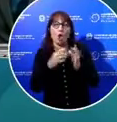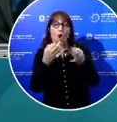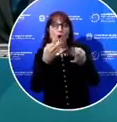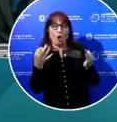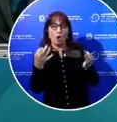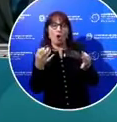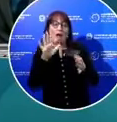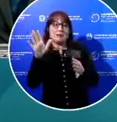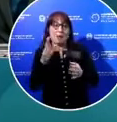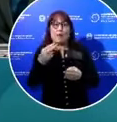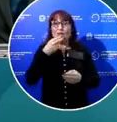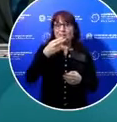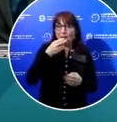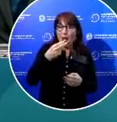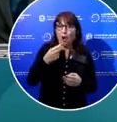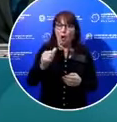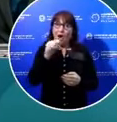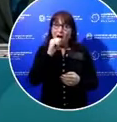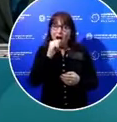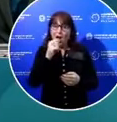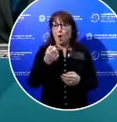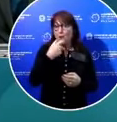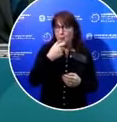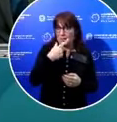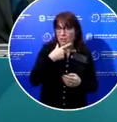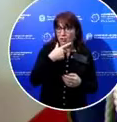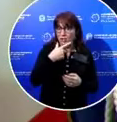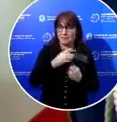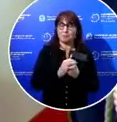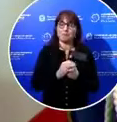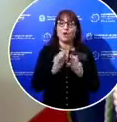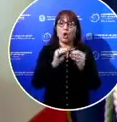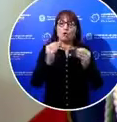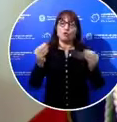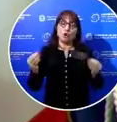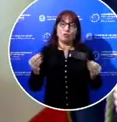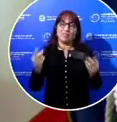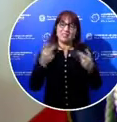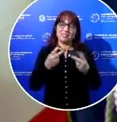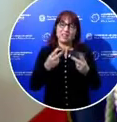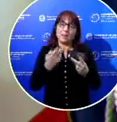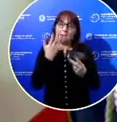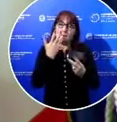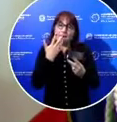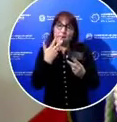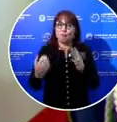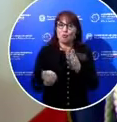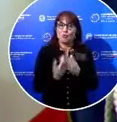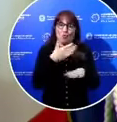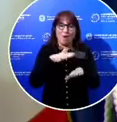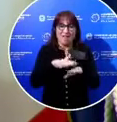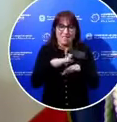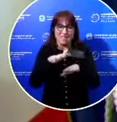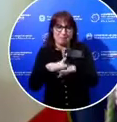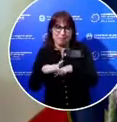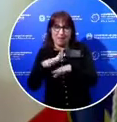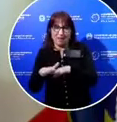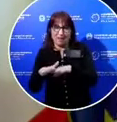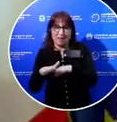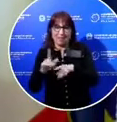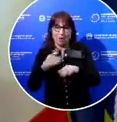tabacco e medicinali. È universalmente noto che i giovani sono propensi a fare nuove esperienze, a testare i loro